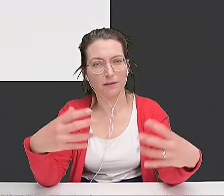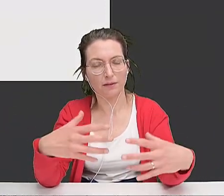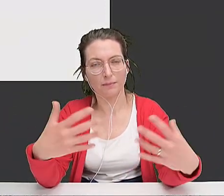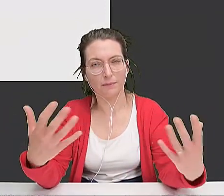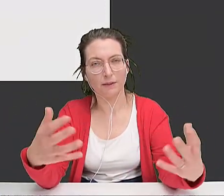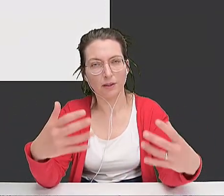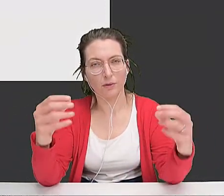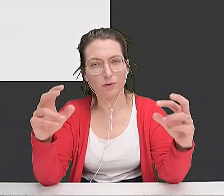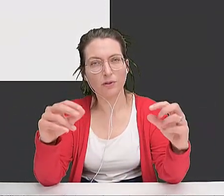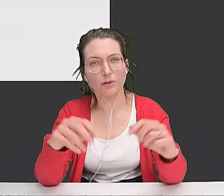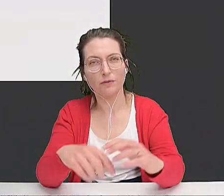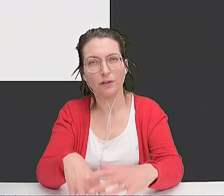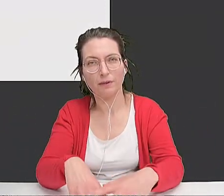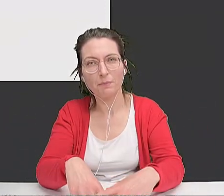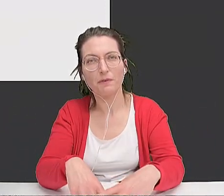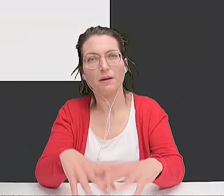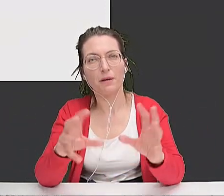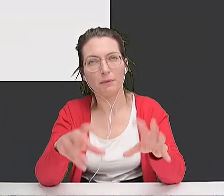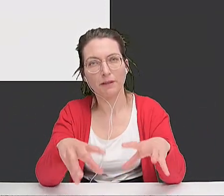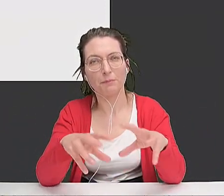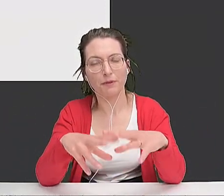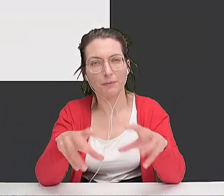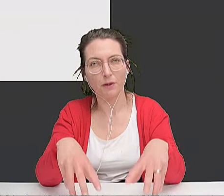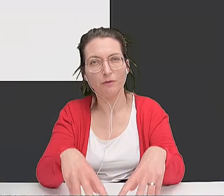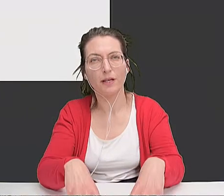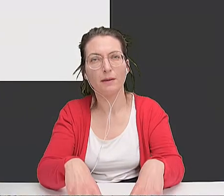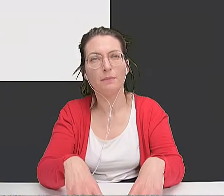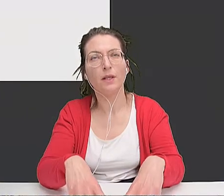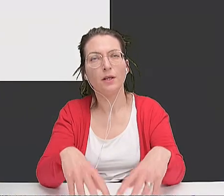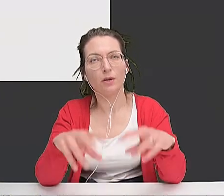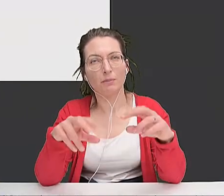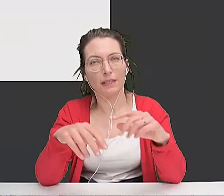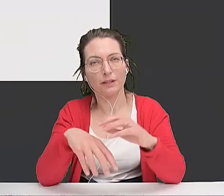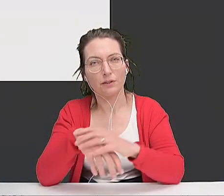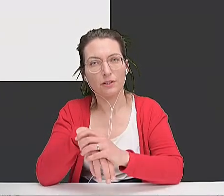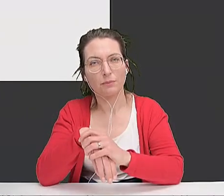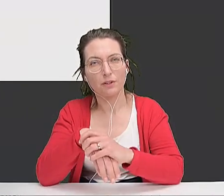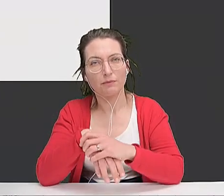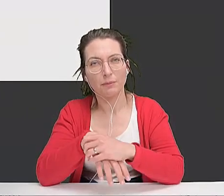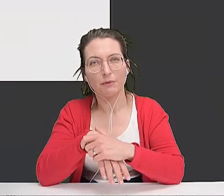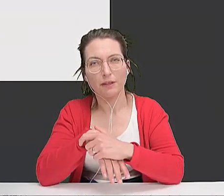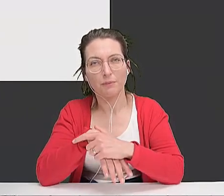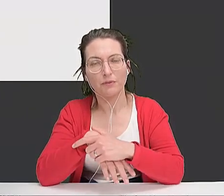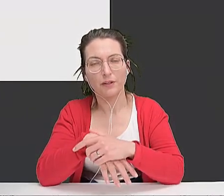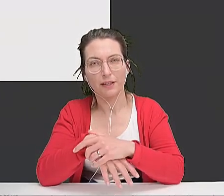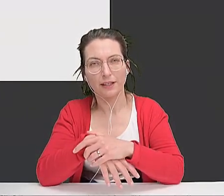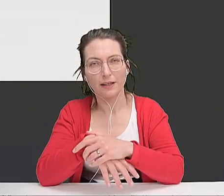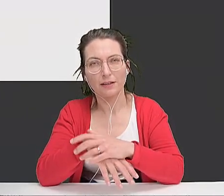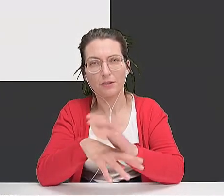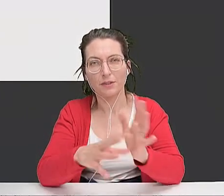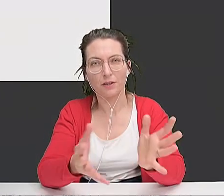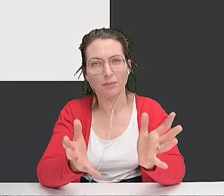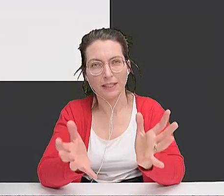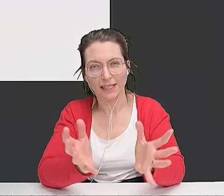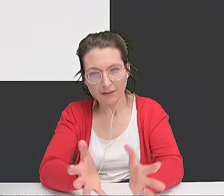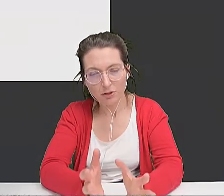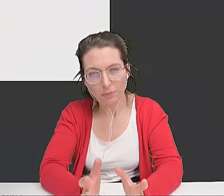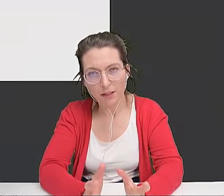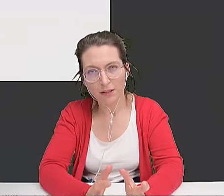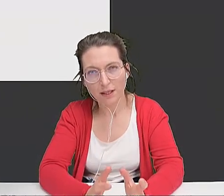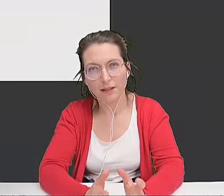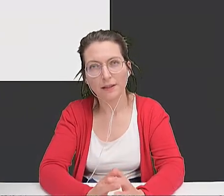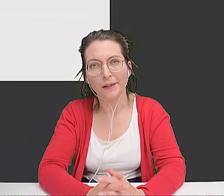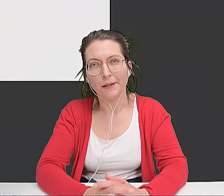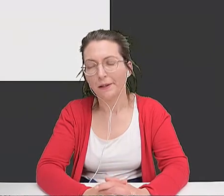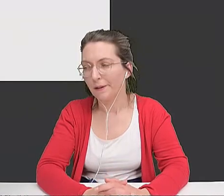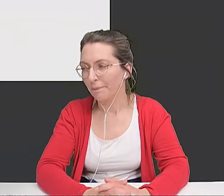man losgelöst von den Wettbewerben, aber Wettbewerbsaufgaben und man hat trotzdem noch den Wettbewerbsgedanken, dass man es auch mit der Klasse